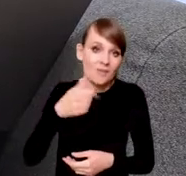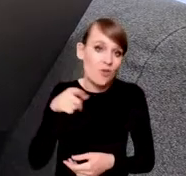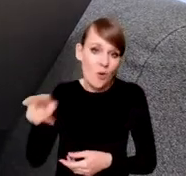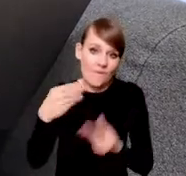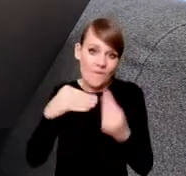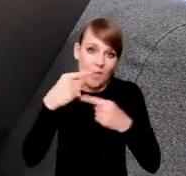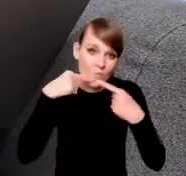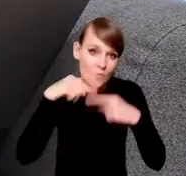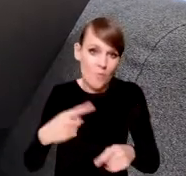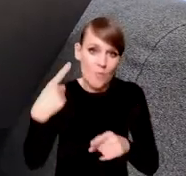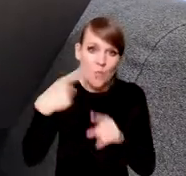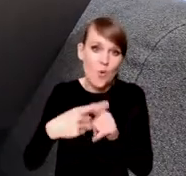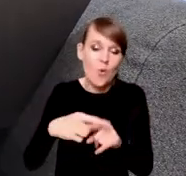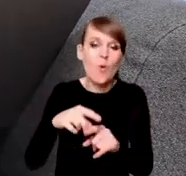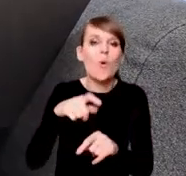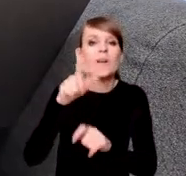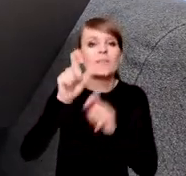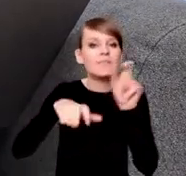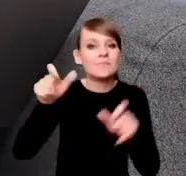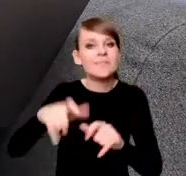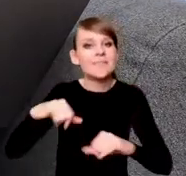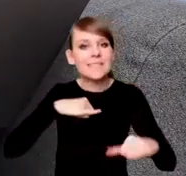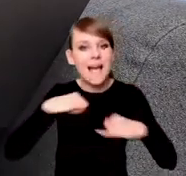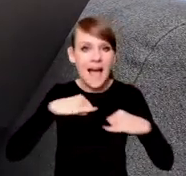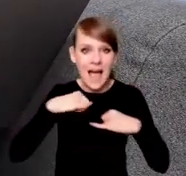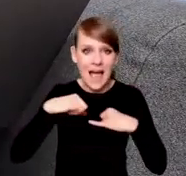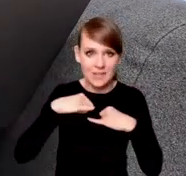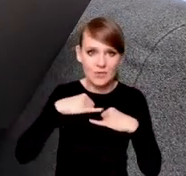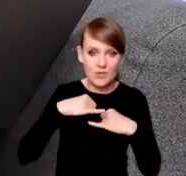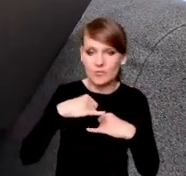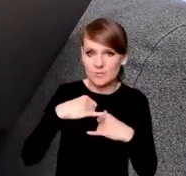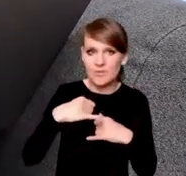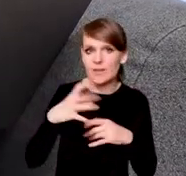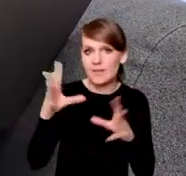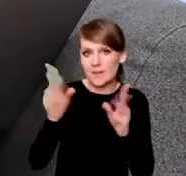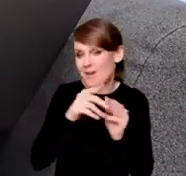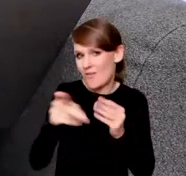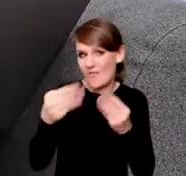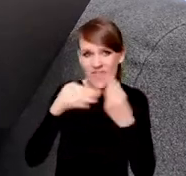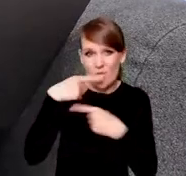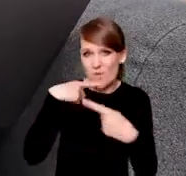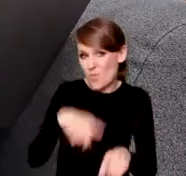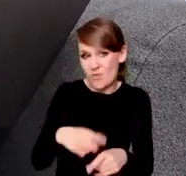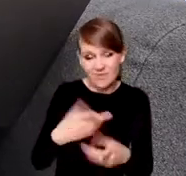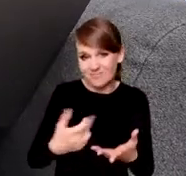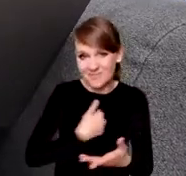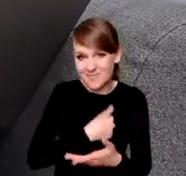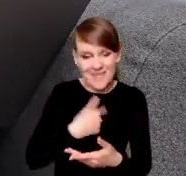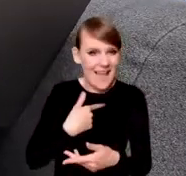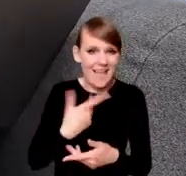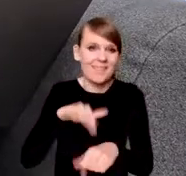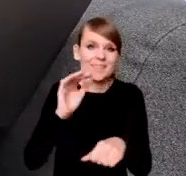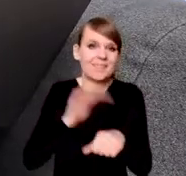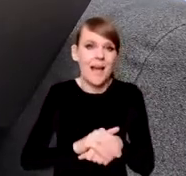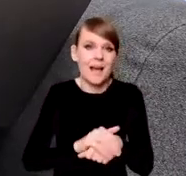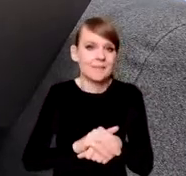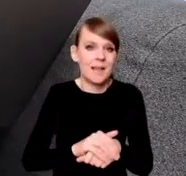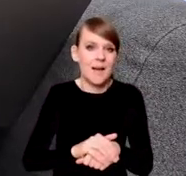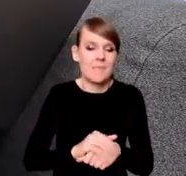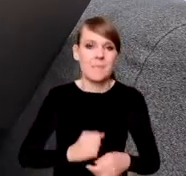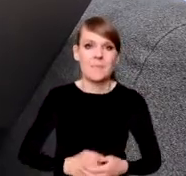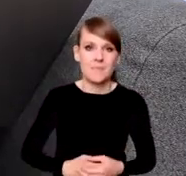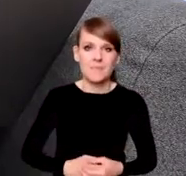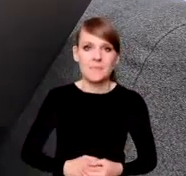kadra zarządzająca. I absolutnie nie zgodzę się z tym, że można oczekiwać, żeby